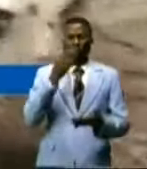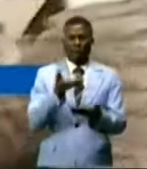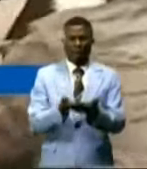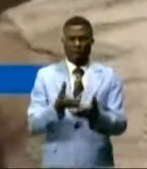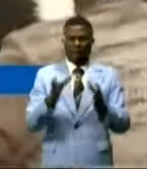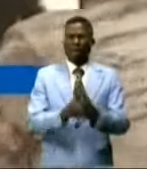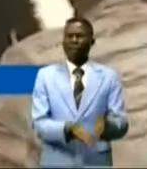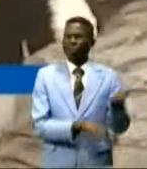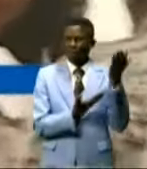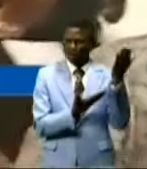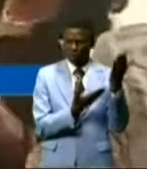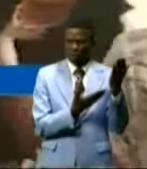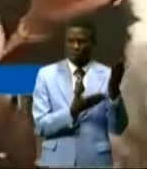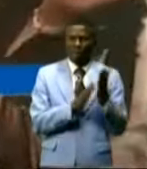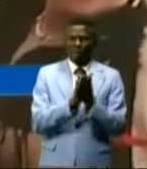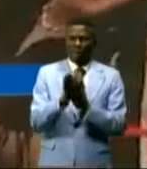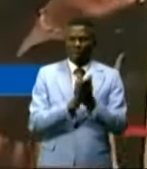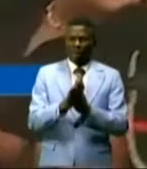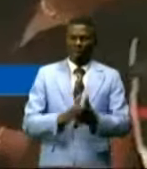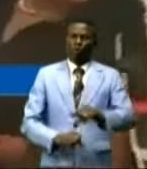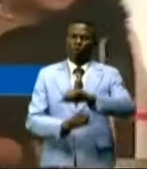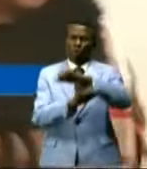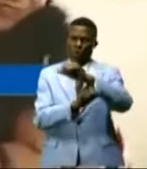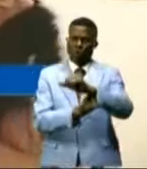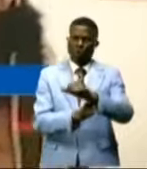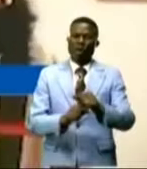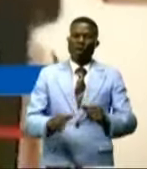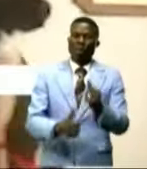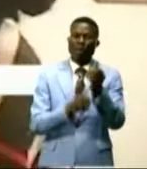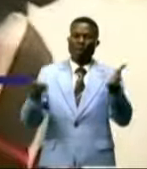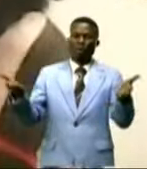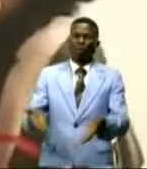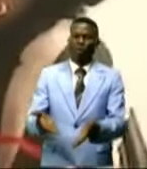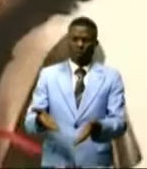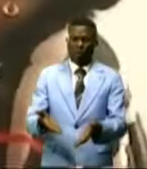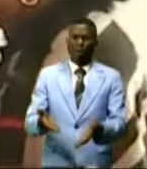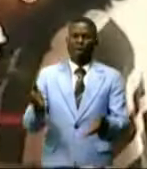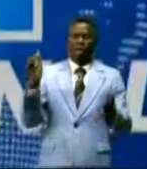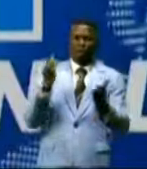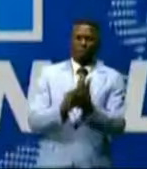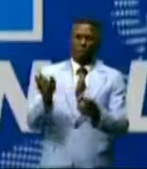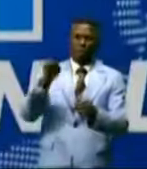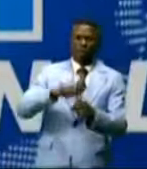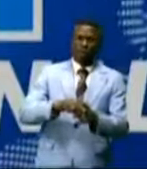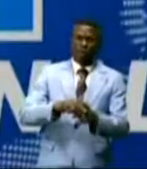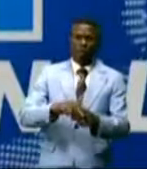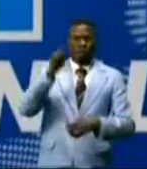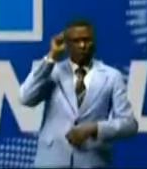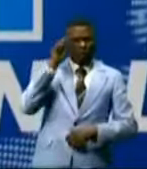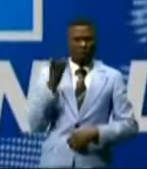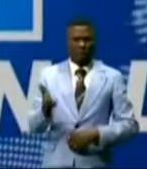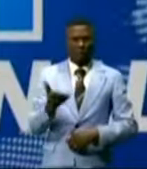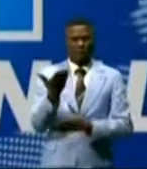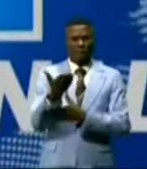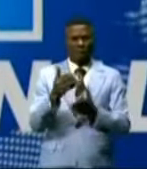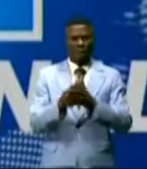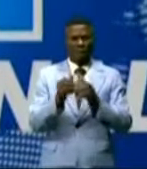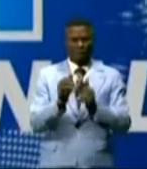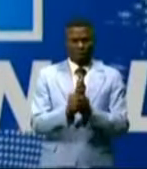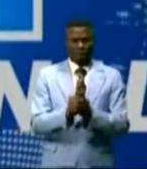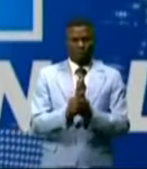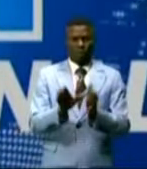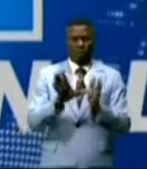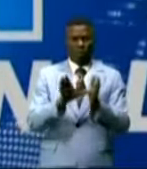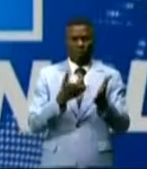la nécessité d'accentuer l'appui aux survivants des violences basées sur le genre. Nos excuses pour la qualité de